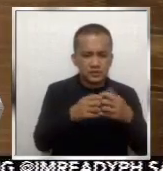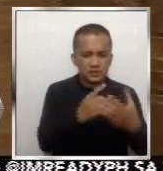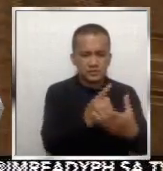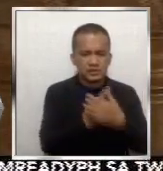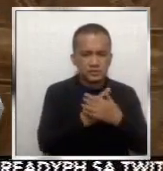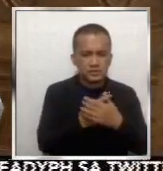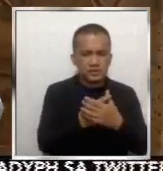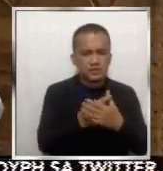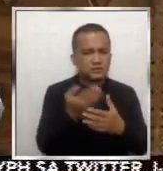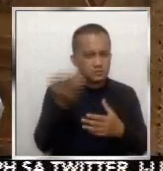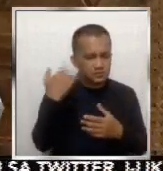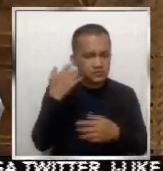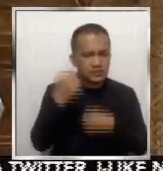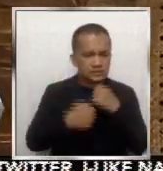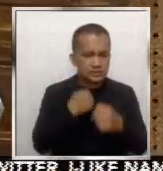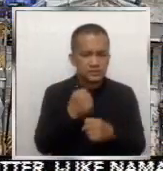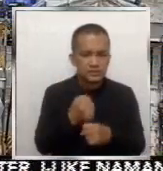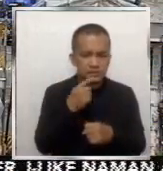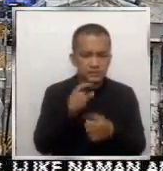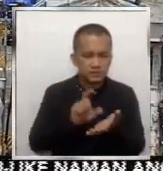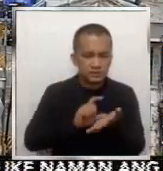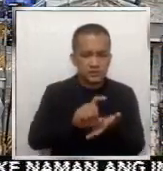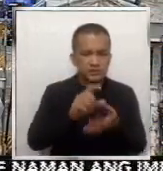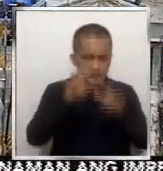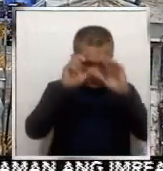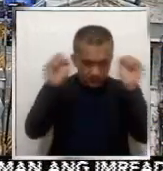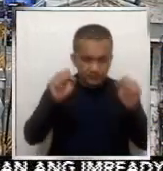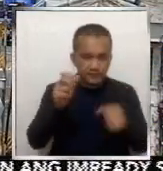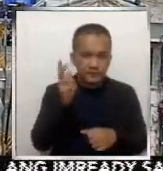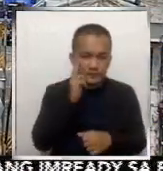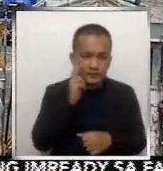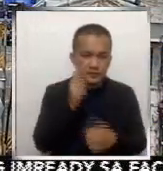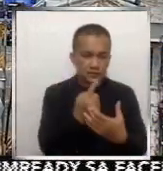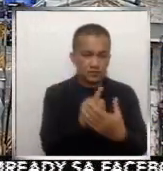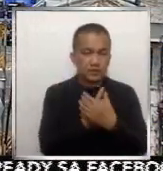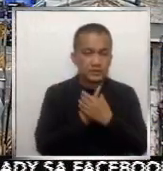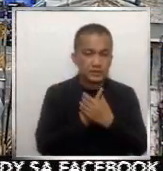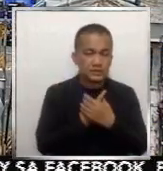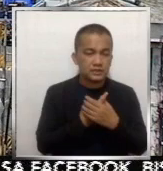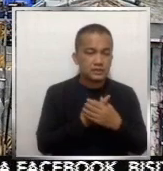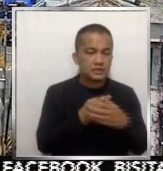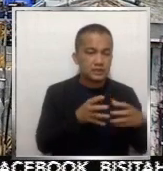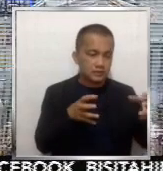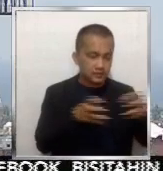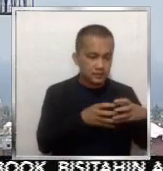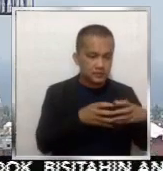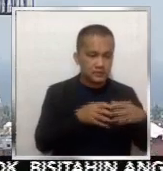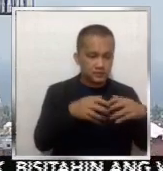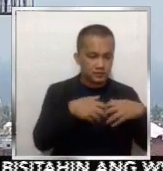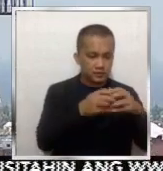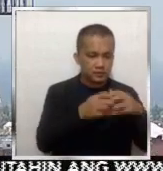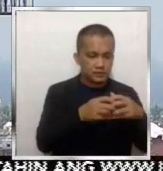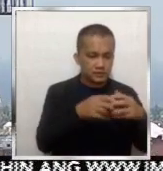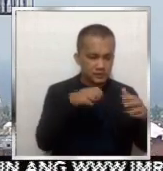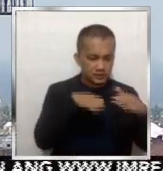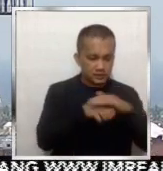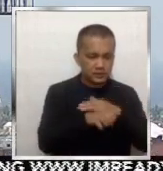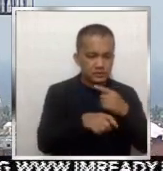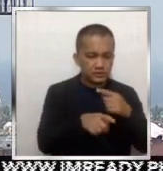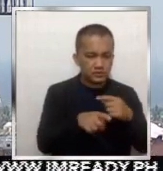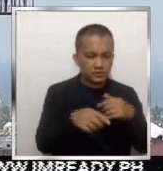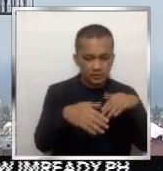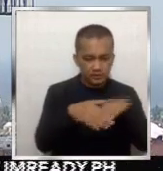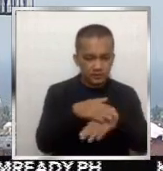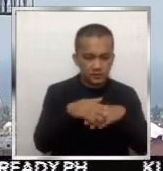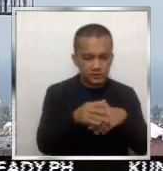raw pinondohan ni Pangulong Duterte. Ang quarantine facility dapat itayo sa mga port of entry. Dito muna ipapasok ang mga imported na